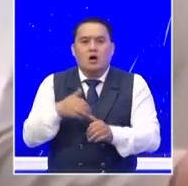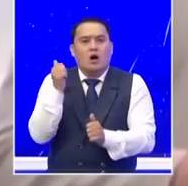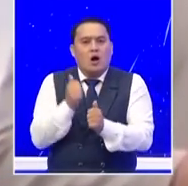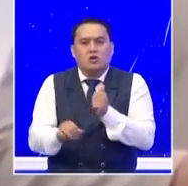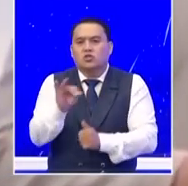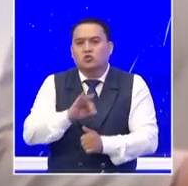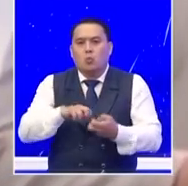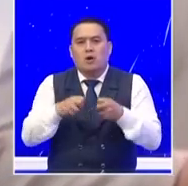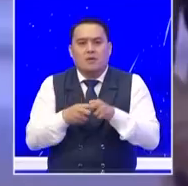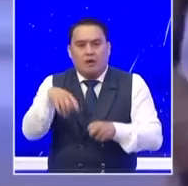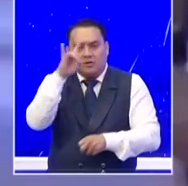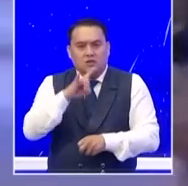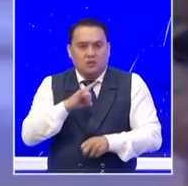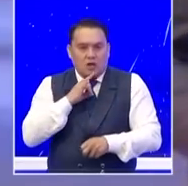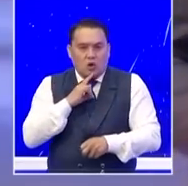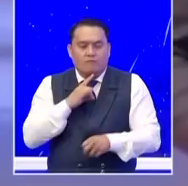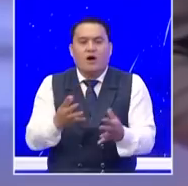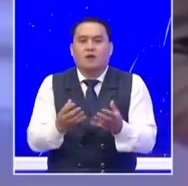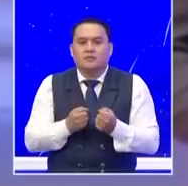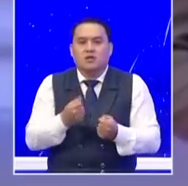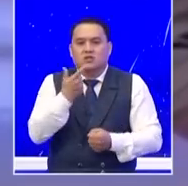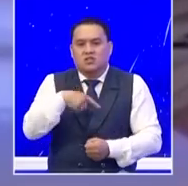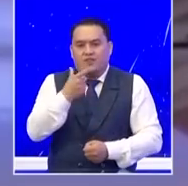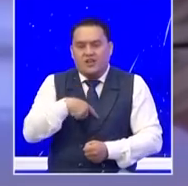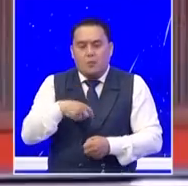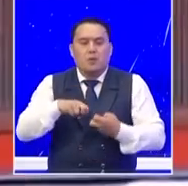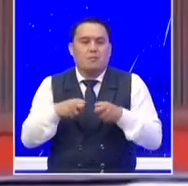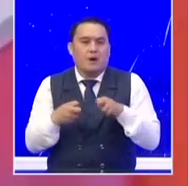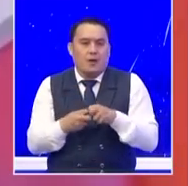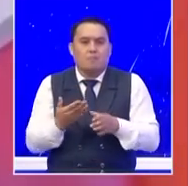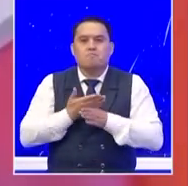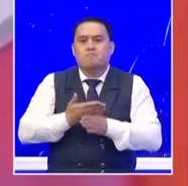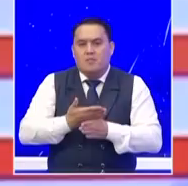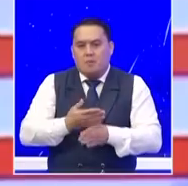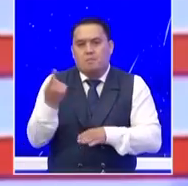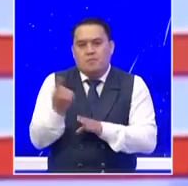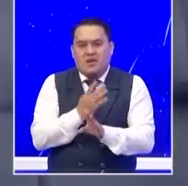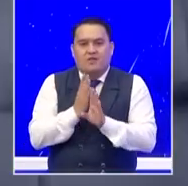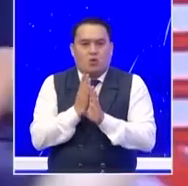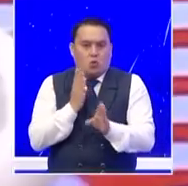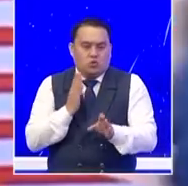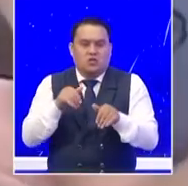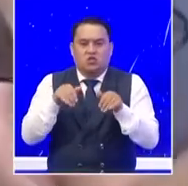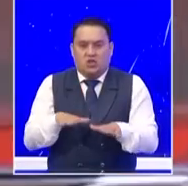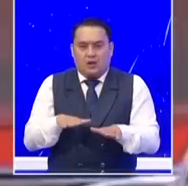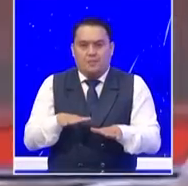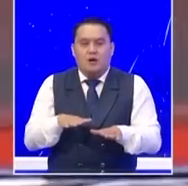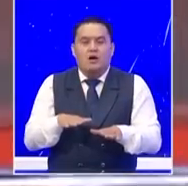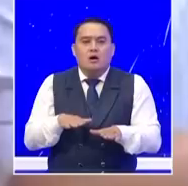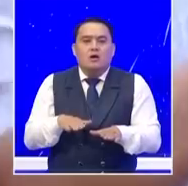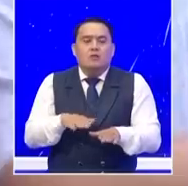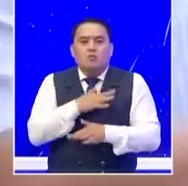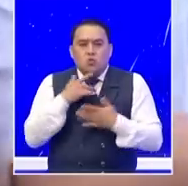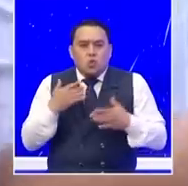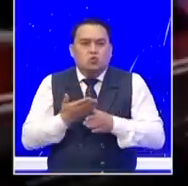истории и проблемы казахстанцев он воспринимал как свои собственные и помогал в первую очередь их решать. Сотни граждан